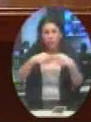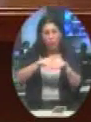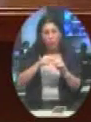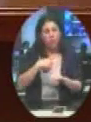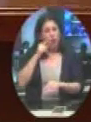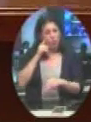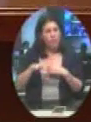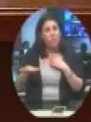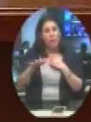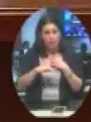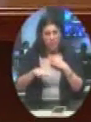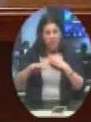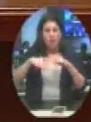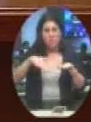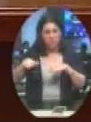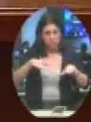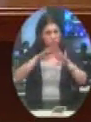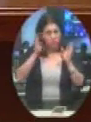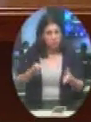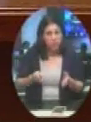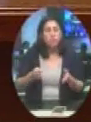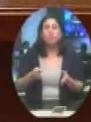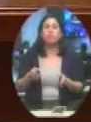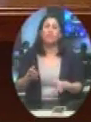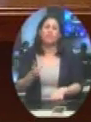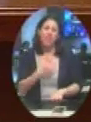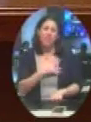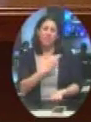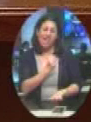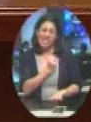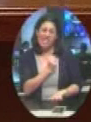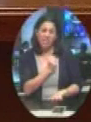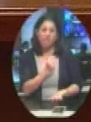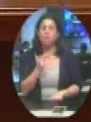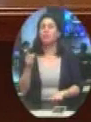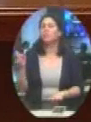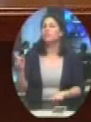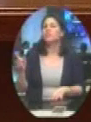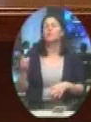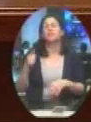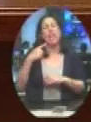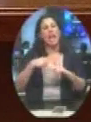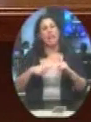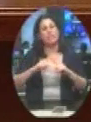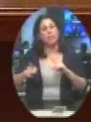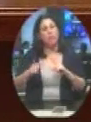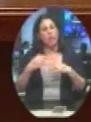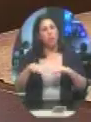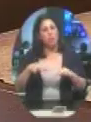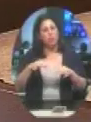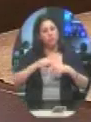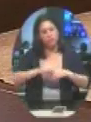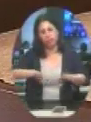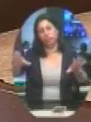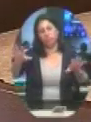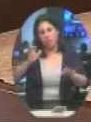שהמערכת, הממסד, המדינה, ליבם היה גס. מדובר למעשה בחצי מיליון דפים שיחשפו לציבור.